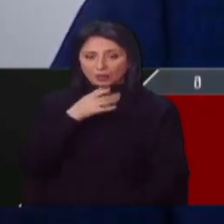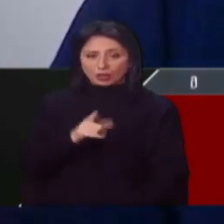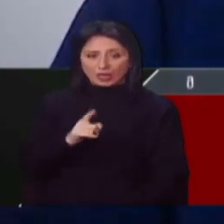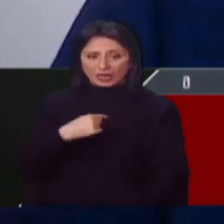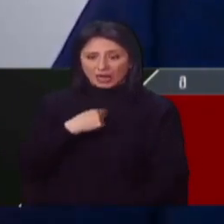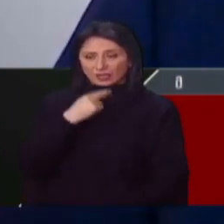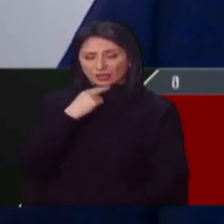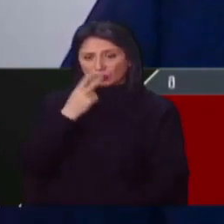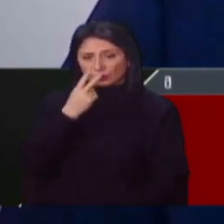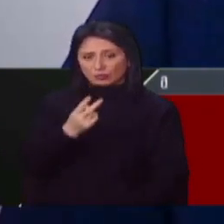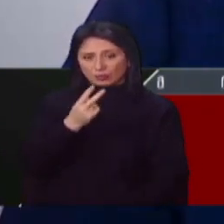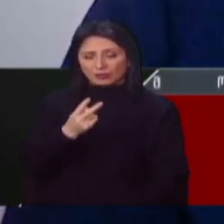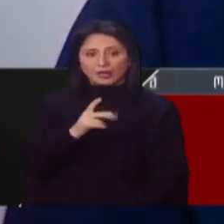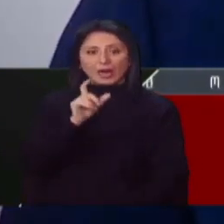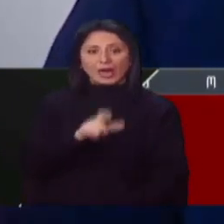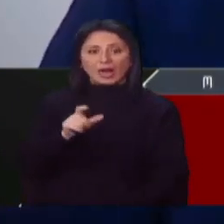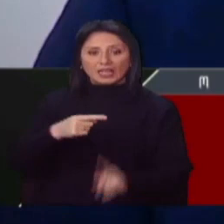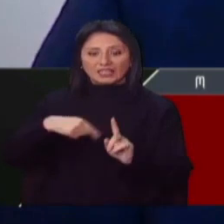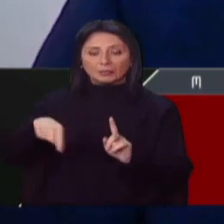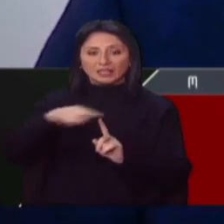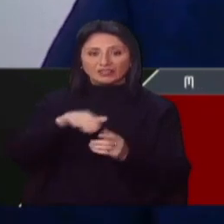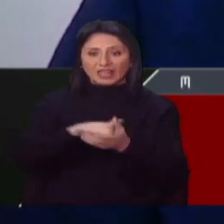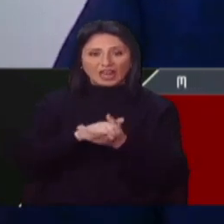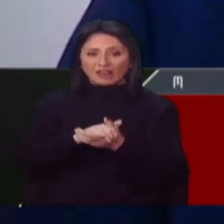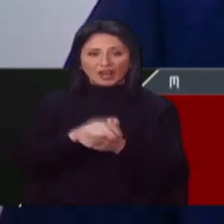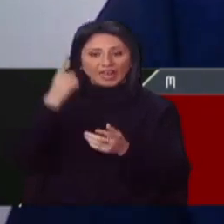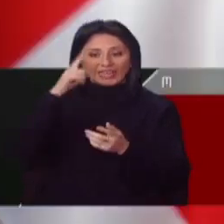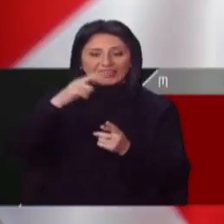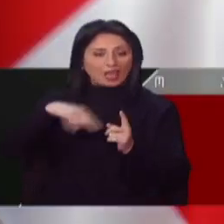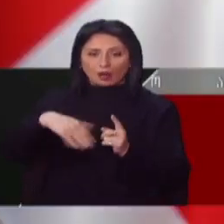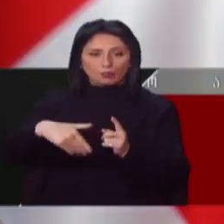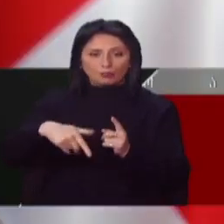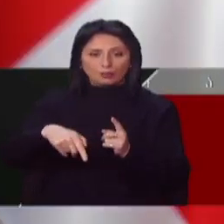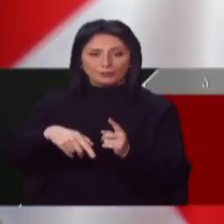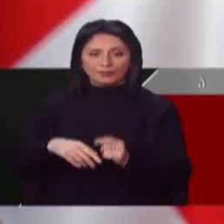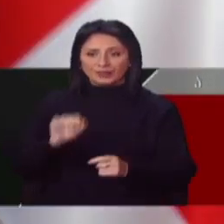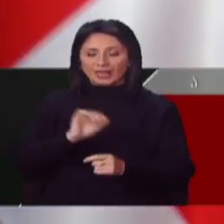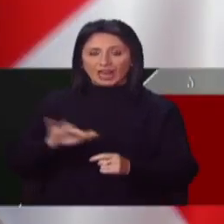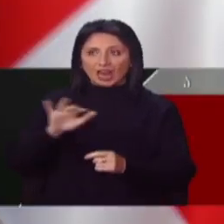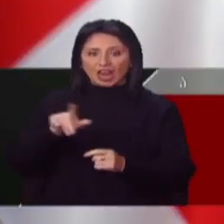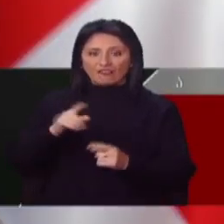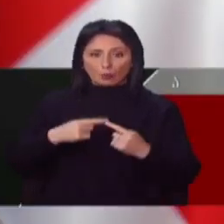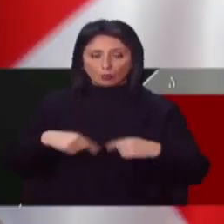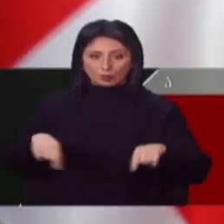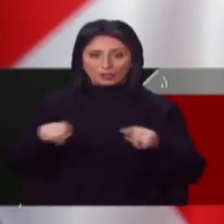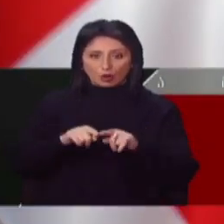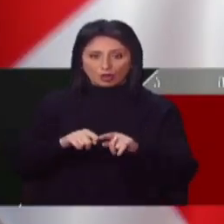მე ვაკვირდები, ადამიანების ირგვლივ ხდება გაერთიანება და რა იდეის ირგვლივ. ვფიქრობ, რომ პროგრესალური ძალების